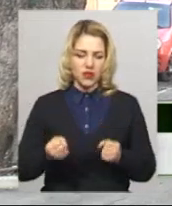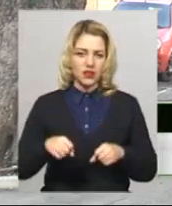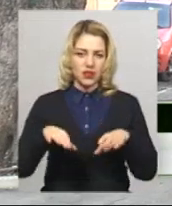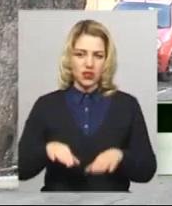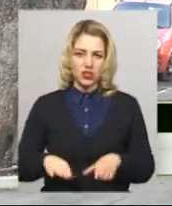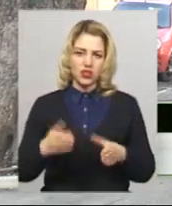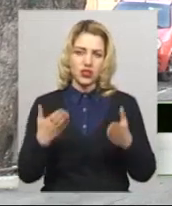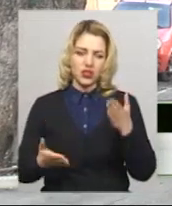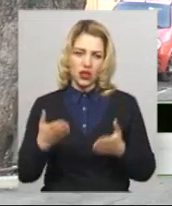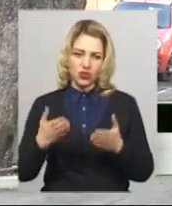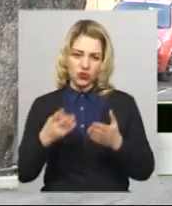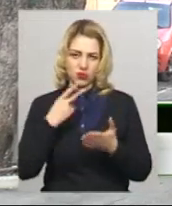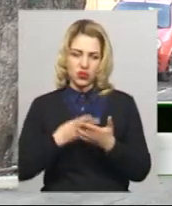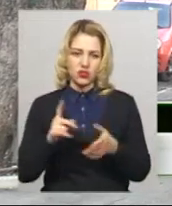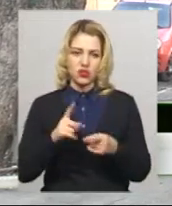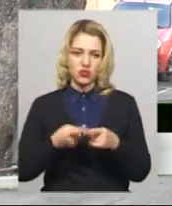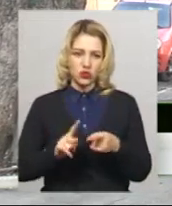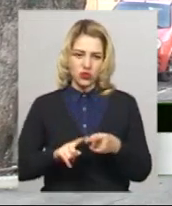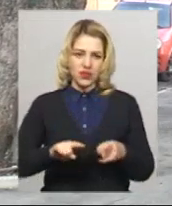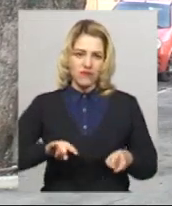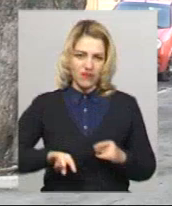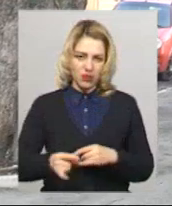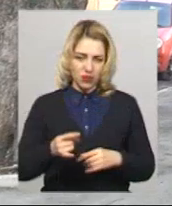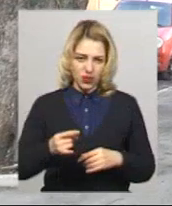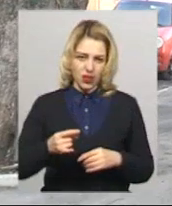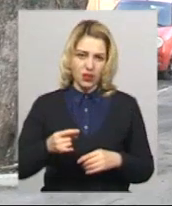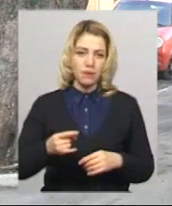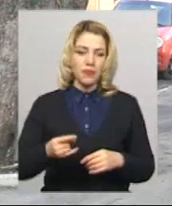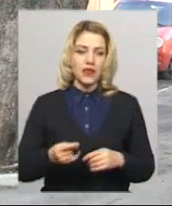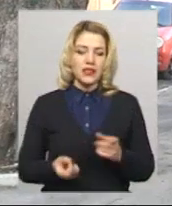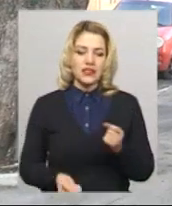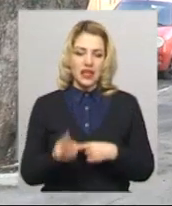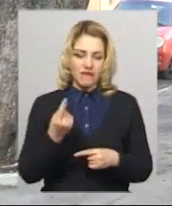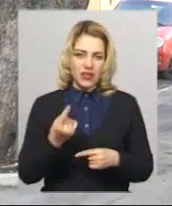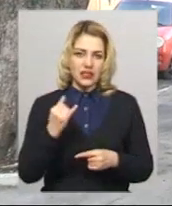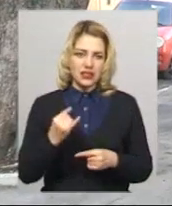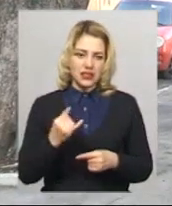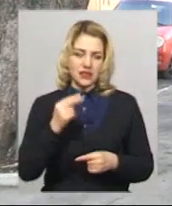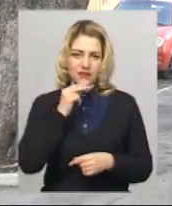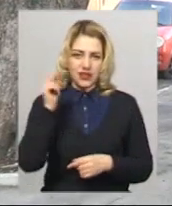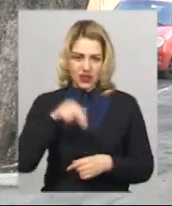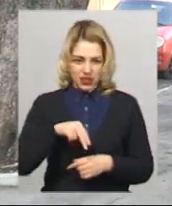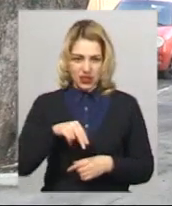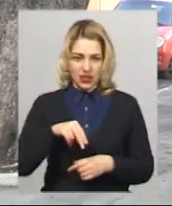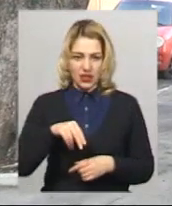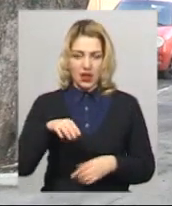якщо вбачається, що ця вибоїна з'явилася і з вини